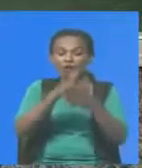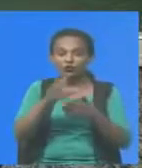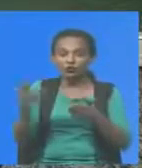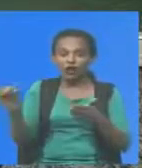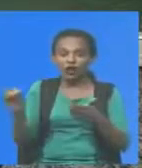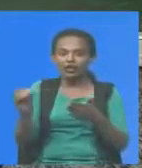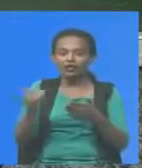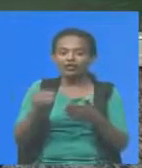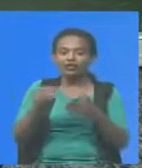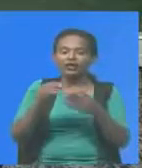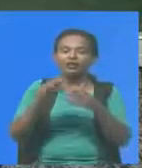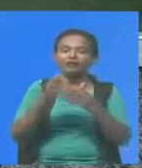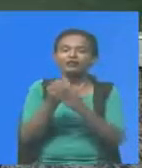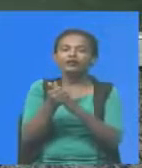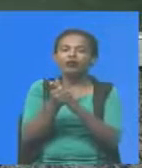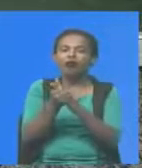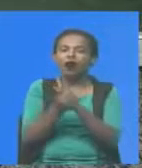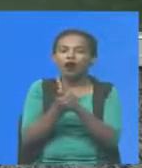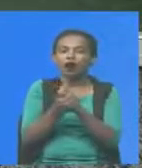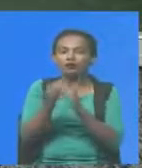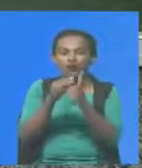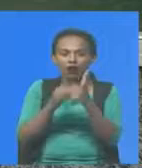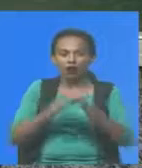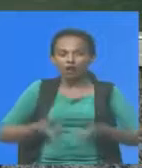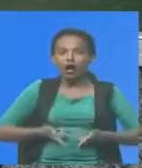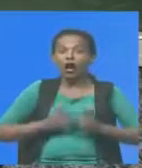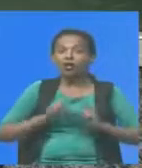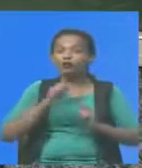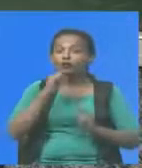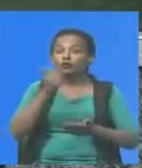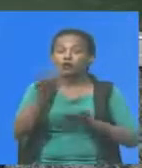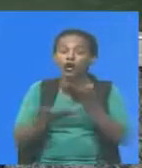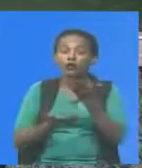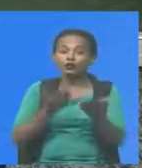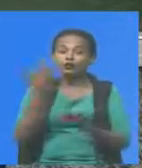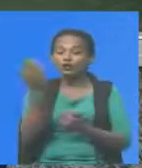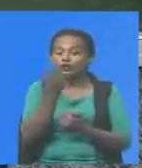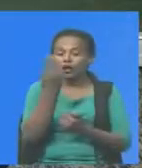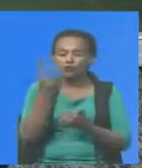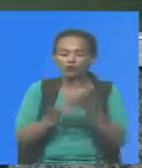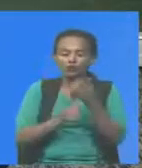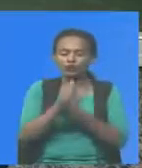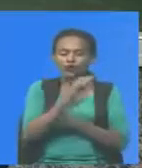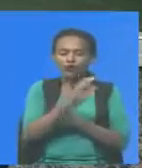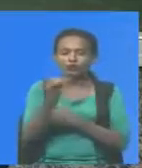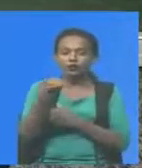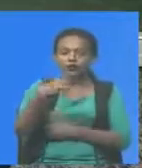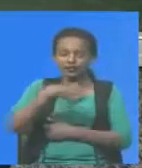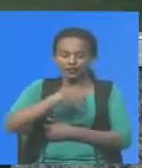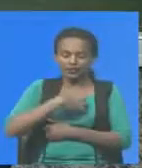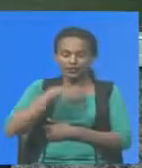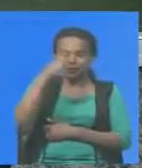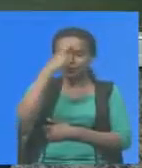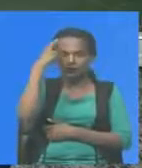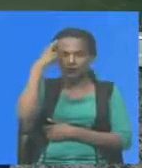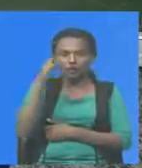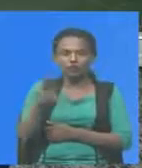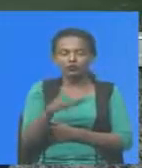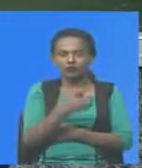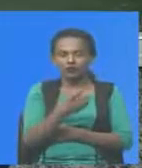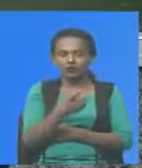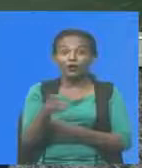ስርዓት አለመኖሩ የአገልግሎት ተጠቃሚዎች ጉዳትና ቅሬታ ምክንያት ሆኗል።